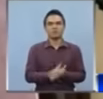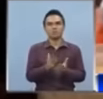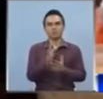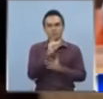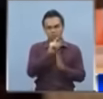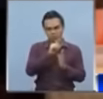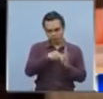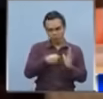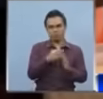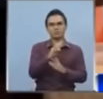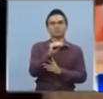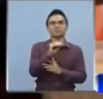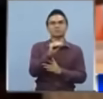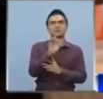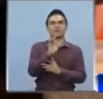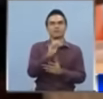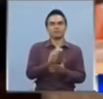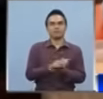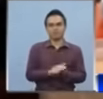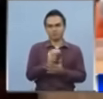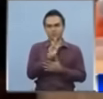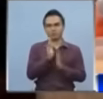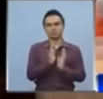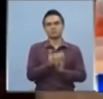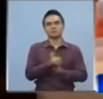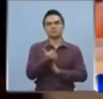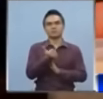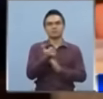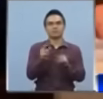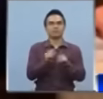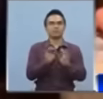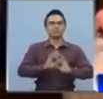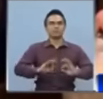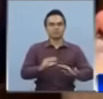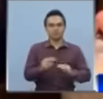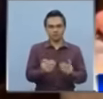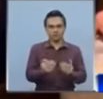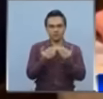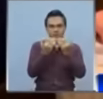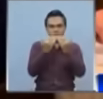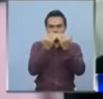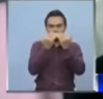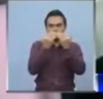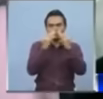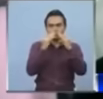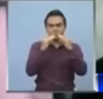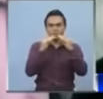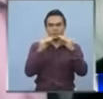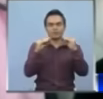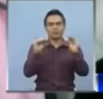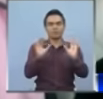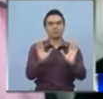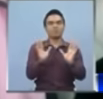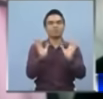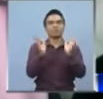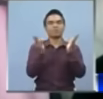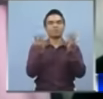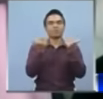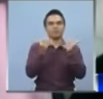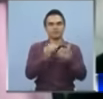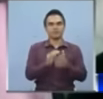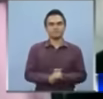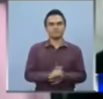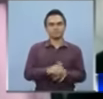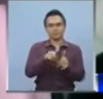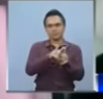ชั่วมงถัดมานะโดยทั่วไปก็จะหมดลงหายใจตามภาษาคนทั่วไปก็คือคำว่า